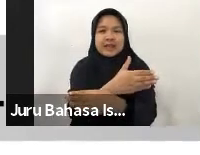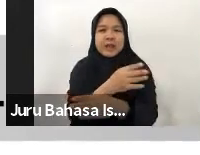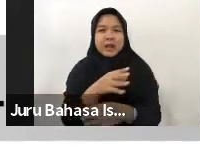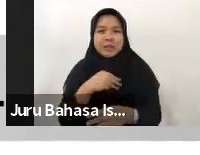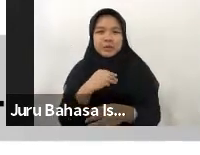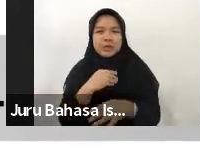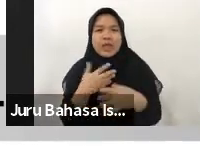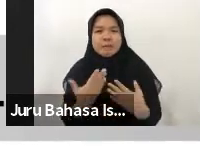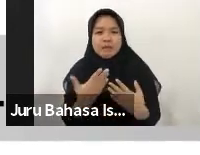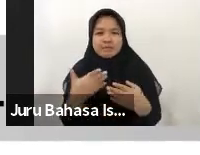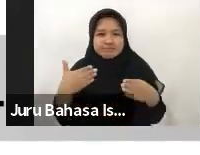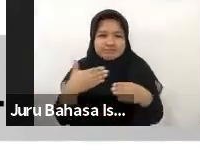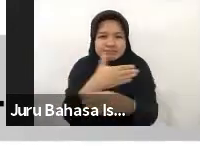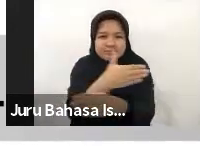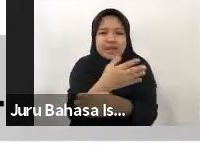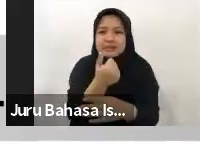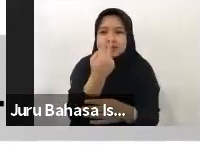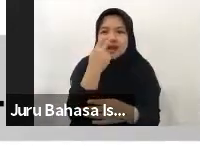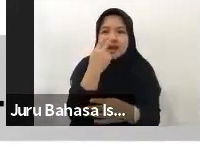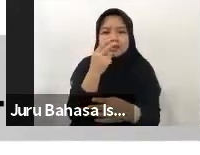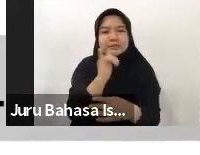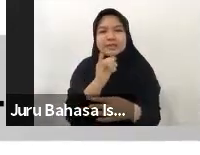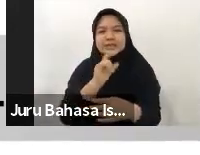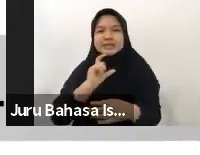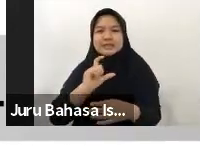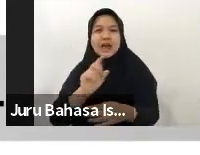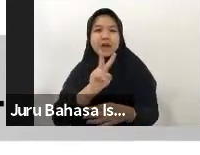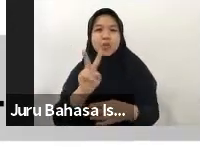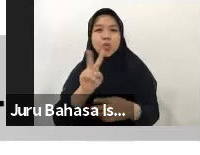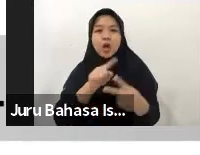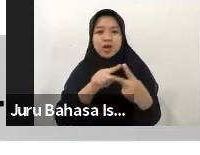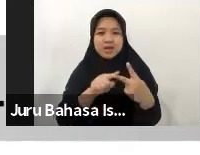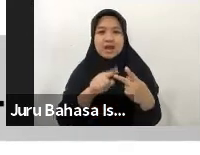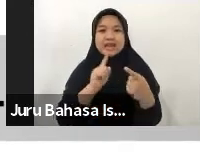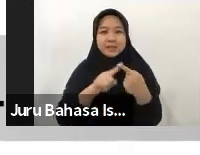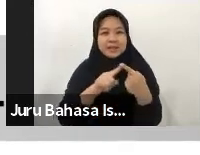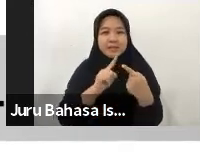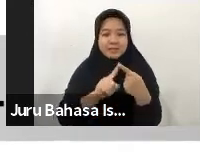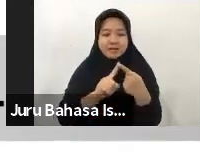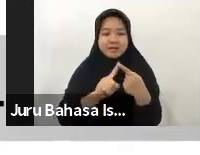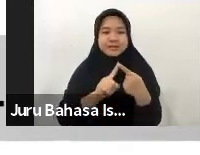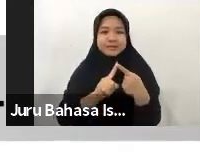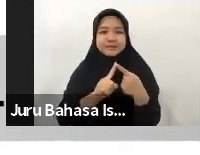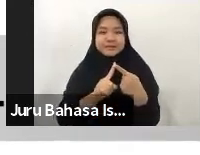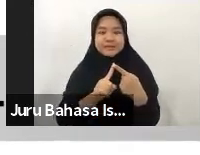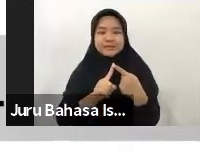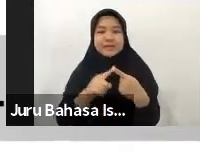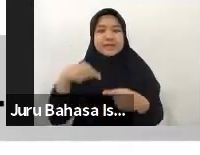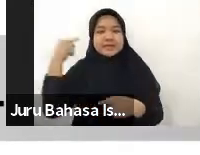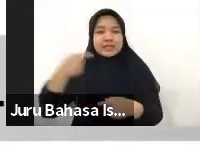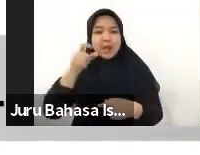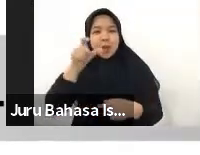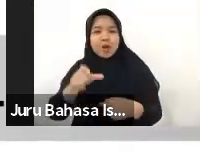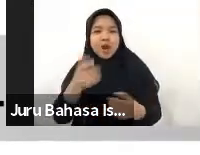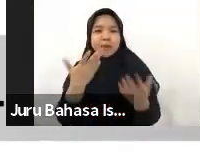intersectionality ini bisa dibaca 2 cara. Jadi cara yang pertama adalah bahwa setiap orang mungkin